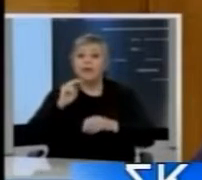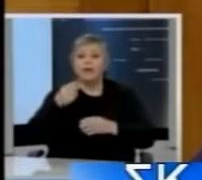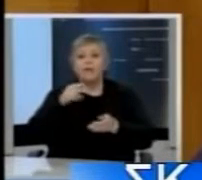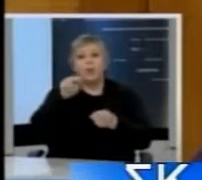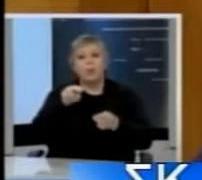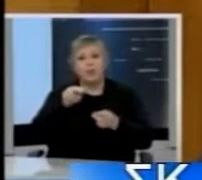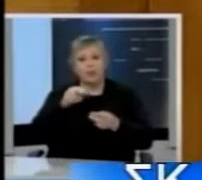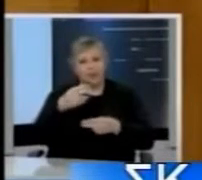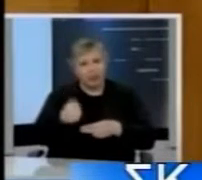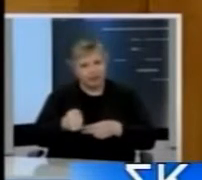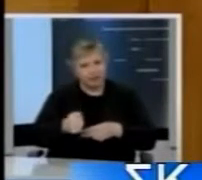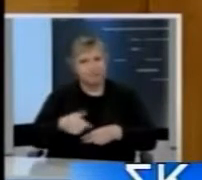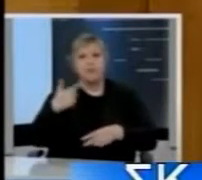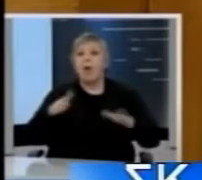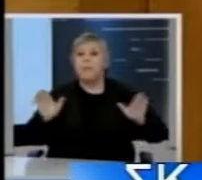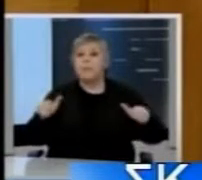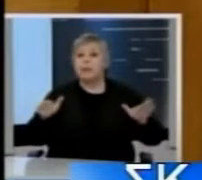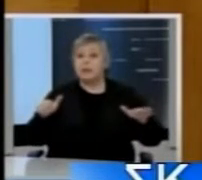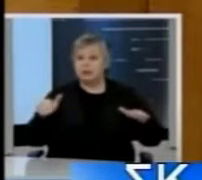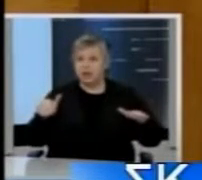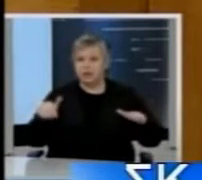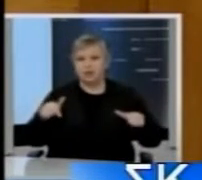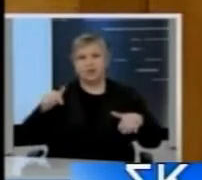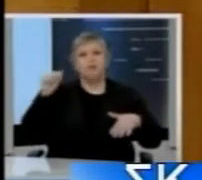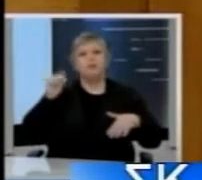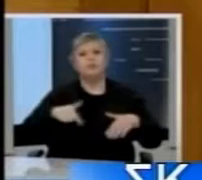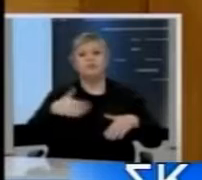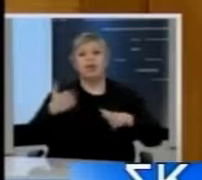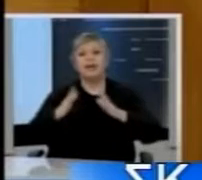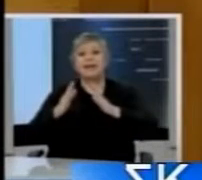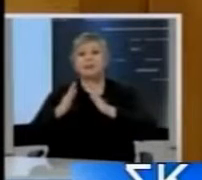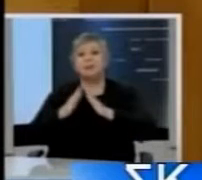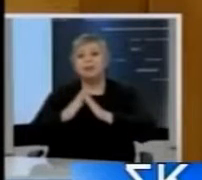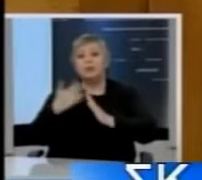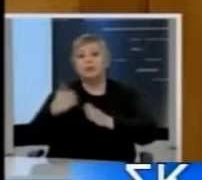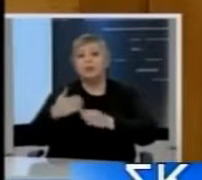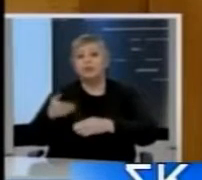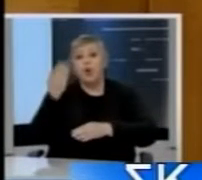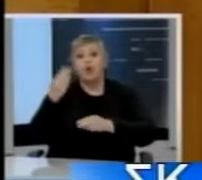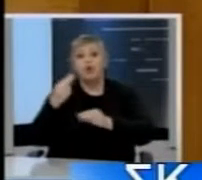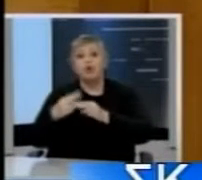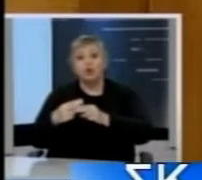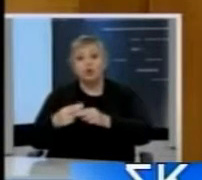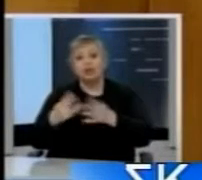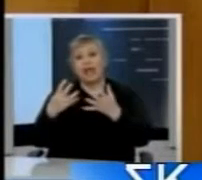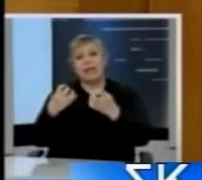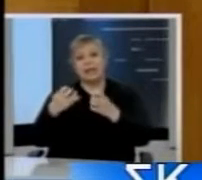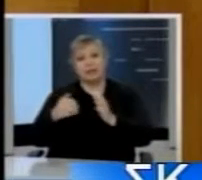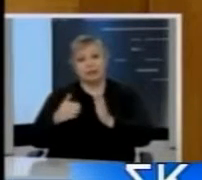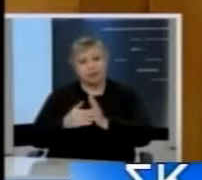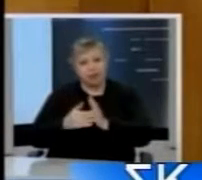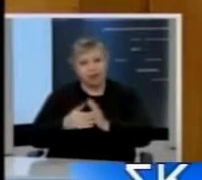Ιδιοκτήτης κατοικίας 100 τετραγωνικών μέτρων στο Περιστέρι, αξίας 90.000 ευρώ, θα πληρώσει